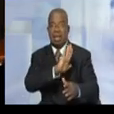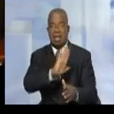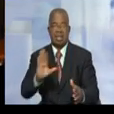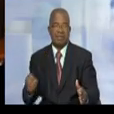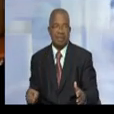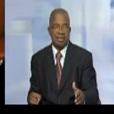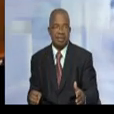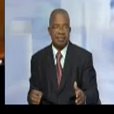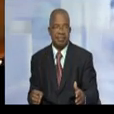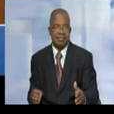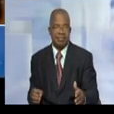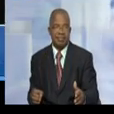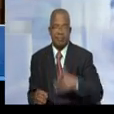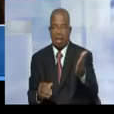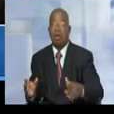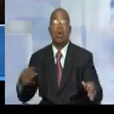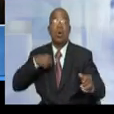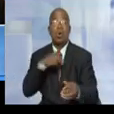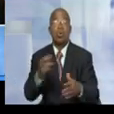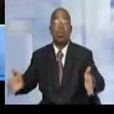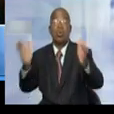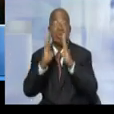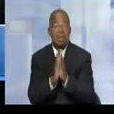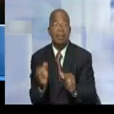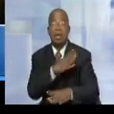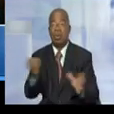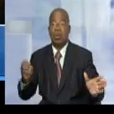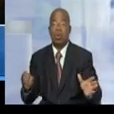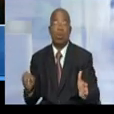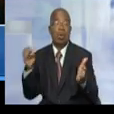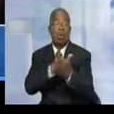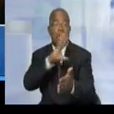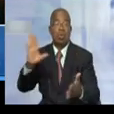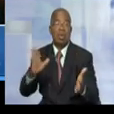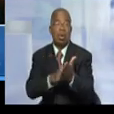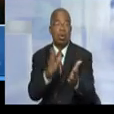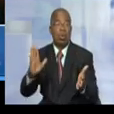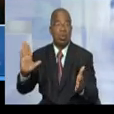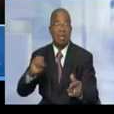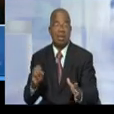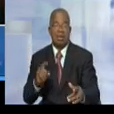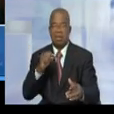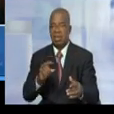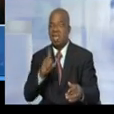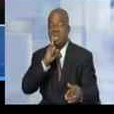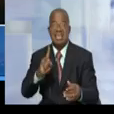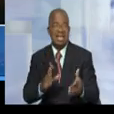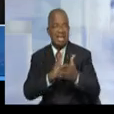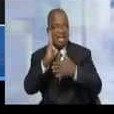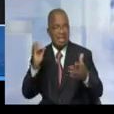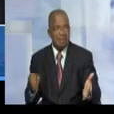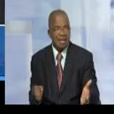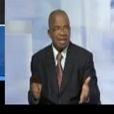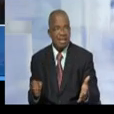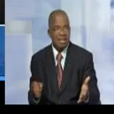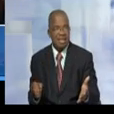14 principes à avoir une forte personnalité pour que leur conscience d'abord contrôle les désirs avant de poser un acte dans la société. Il ne faut pas qu'ils copient les choses, il